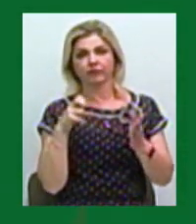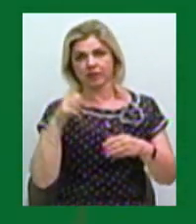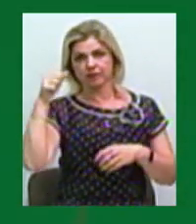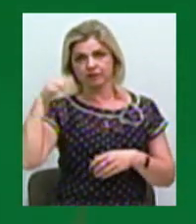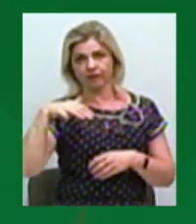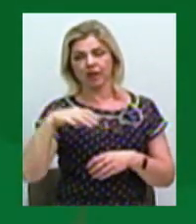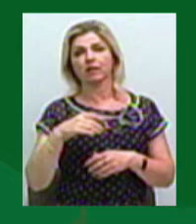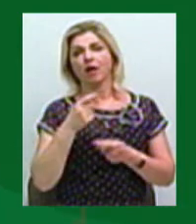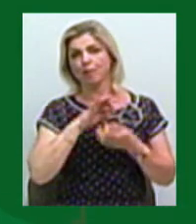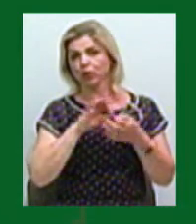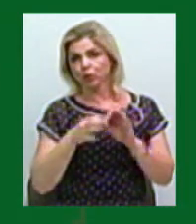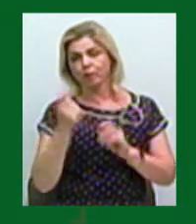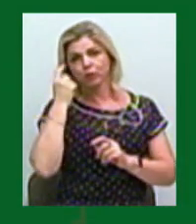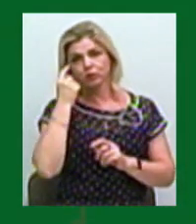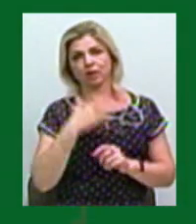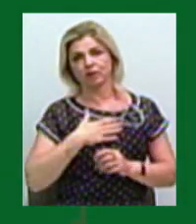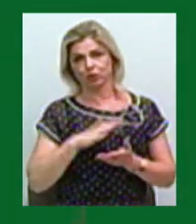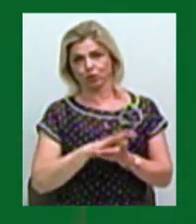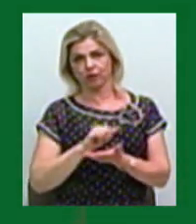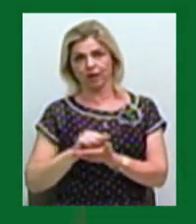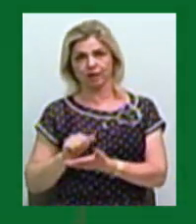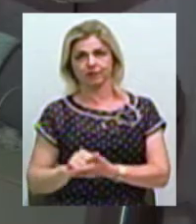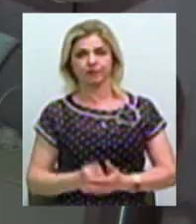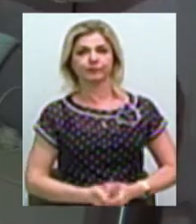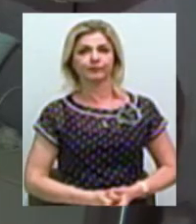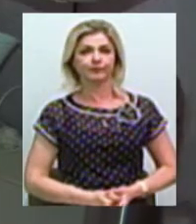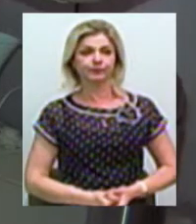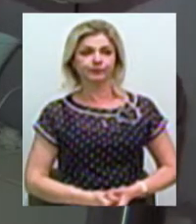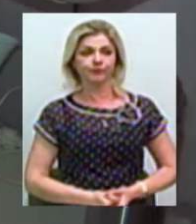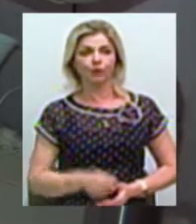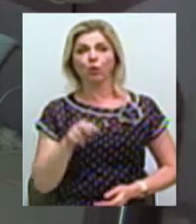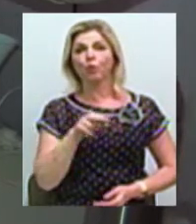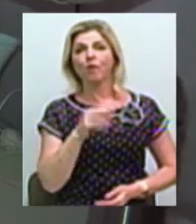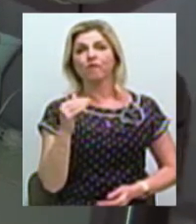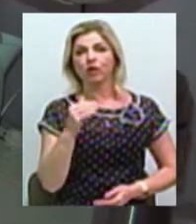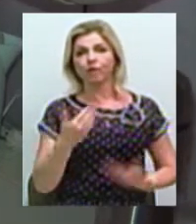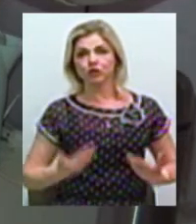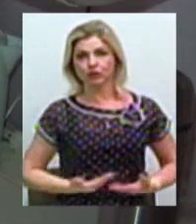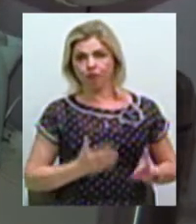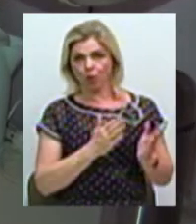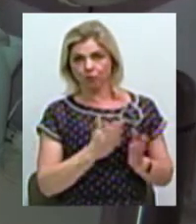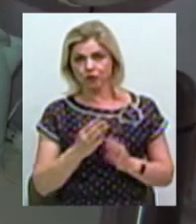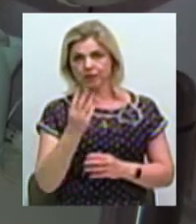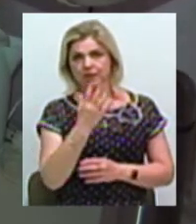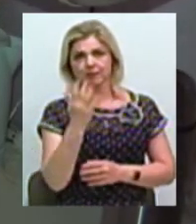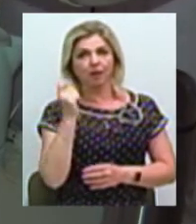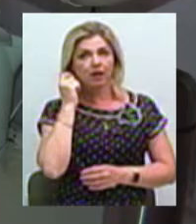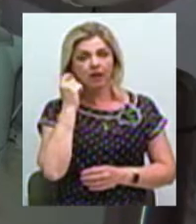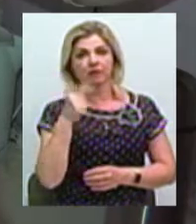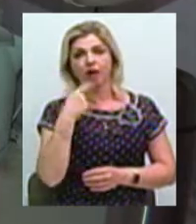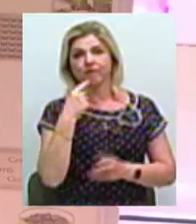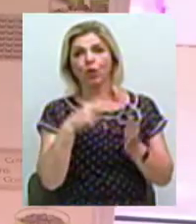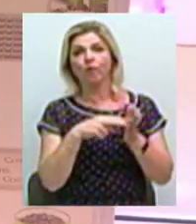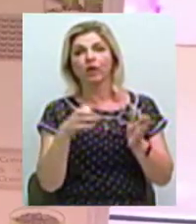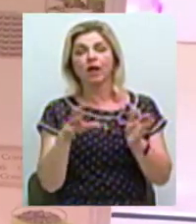електропостачання. Подробиці з'ясовував Володимир Степанов. Любов Філімонова живе у гуртожитку 35 років. Говорить,